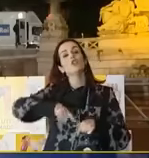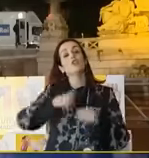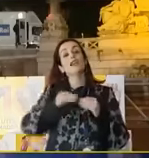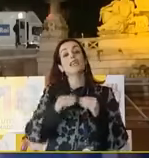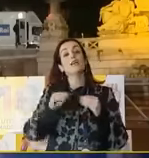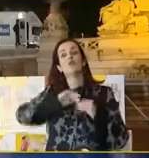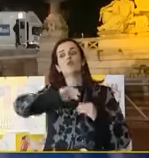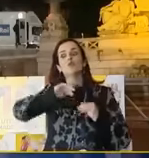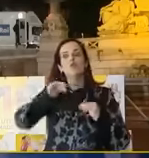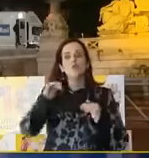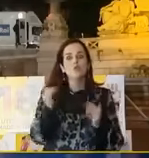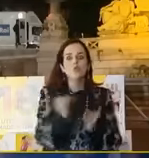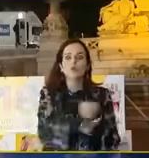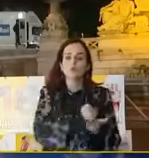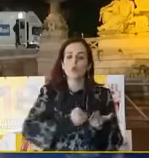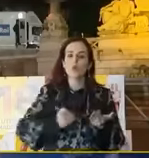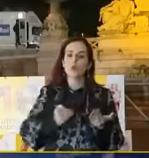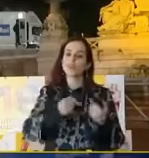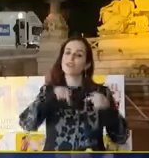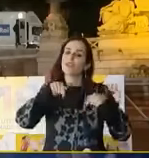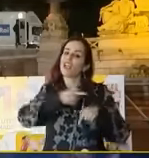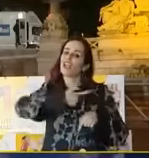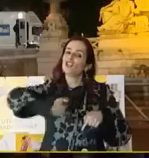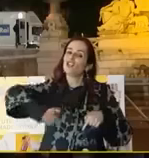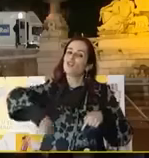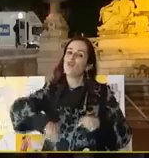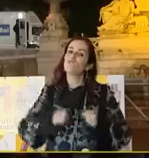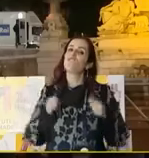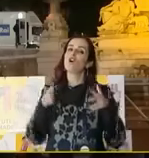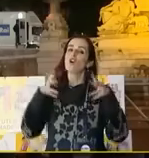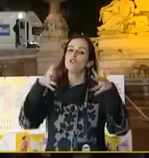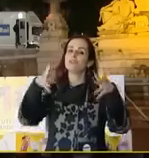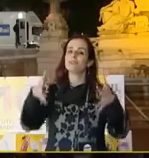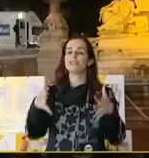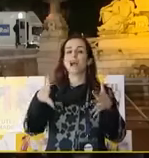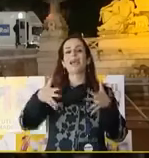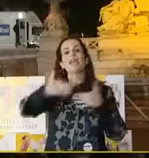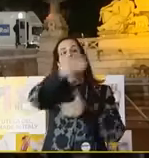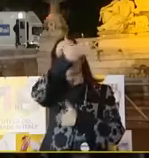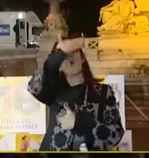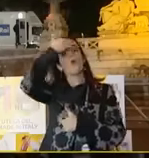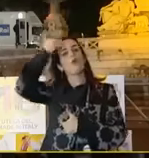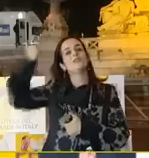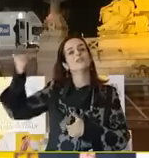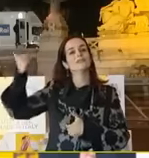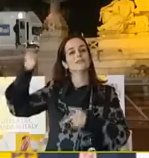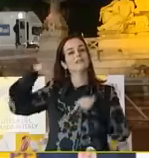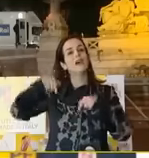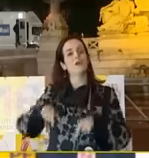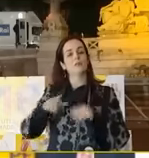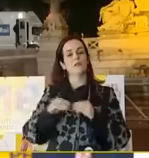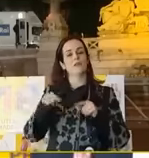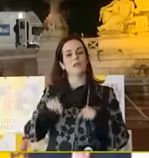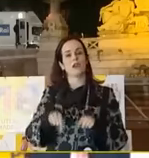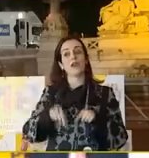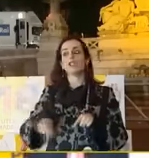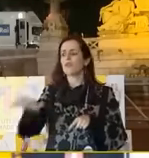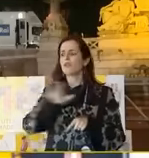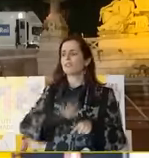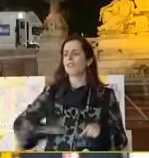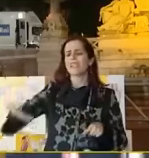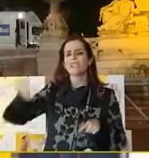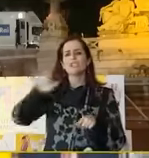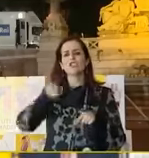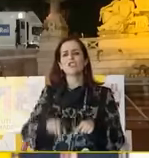Faremo tutto questo perché abbiamo la volontà e le mani pulite per farlo. Adesso in questa regione c'è una specie di Nazareno